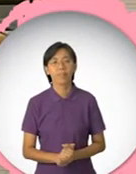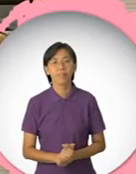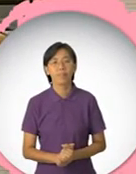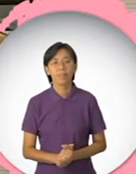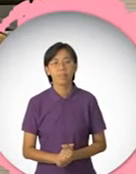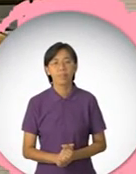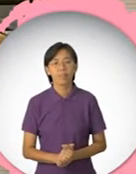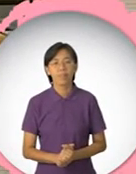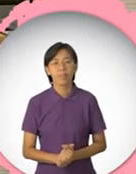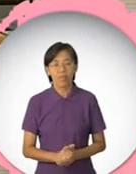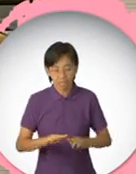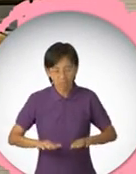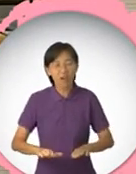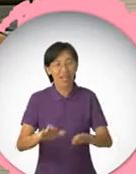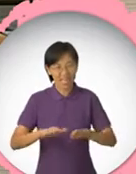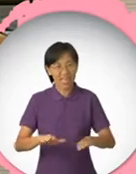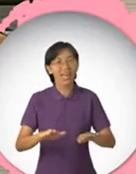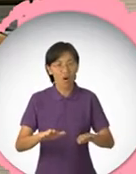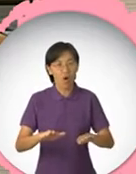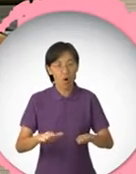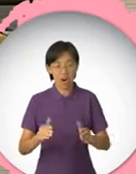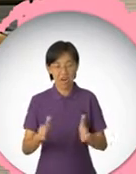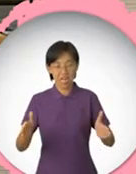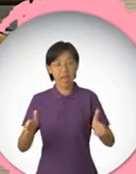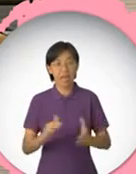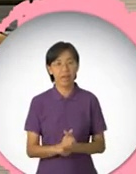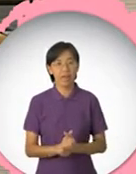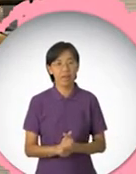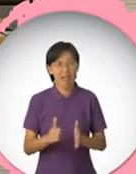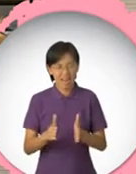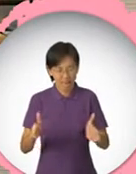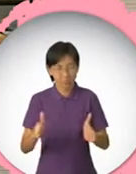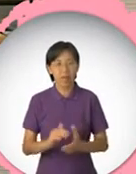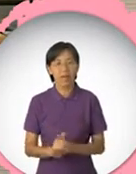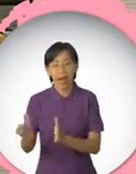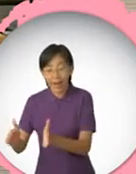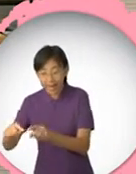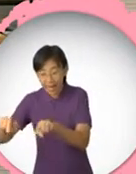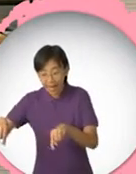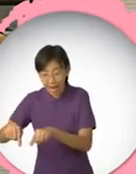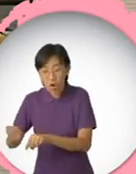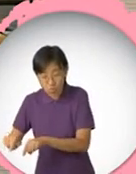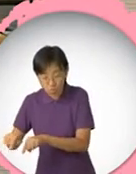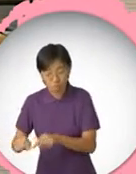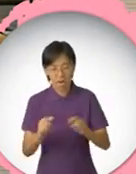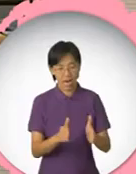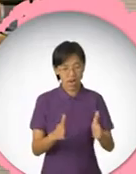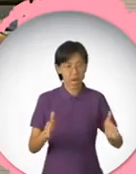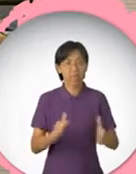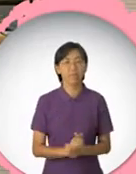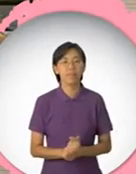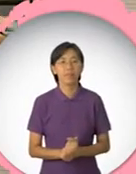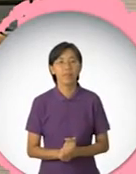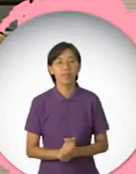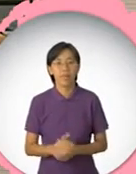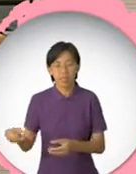ใหญ่กว่าแผ่นพลาสติกมาการีนที่เราคลึงไว้ค่ะ คร ับ ให้ใหญ่กว่าครึ่งนึง ครับ นะคะเพราะนั้นเราต้องวัดขนาดของตัวนี้ก่อนนะคะก่อน